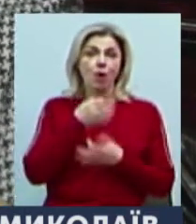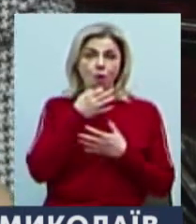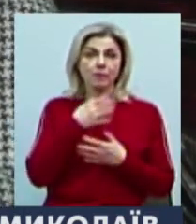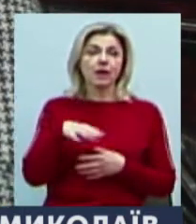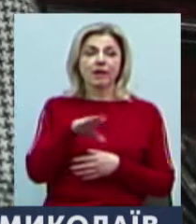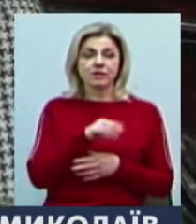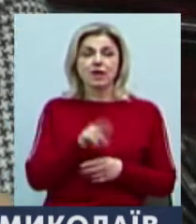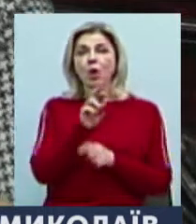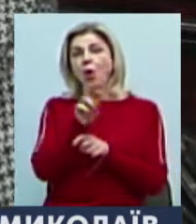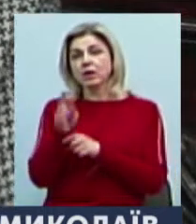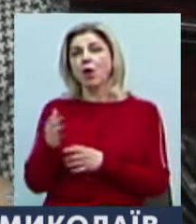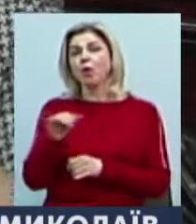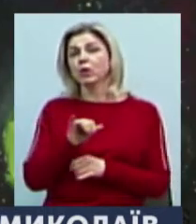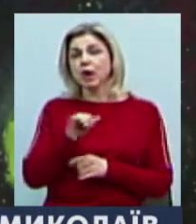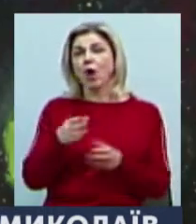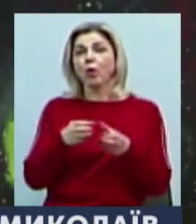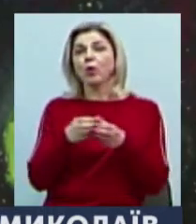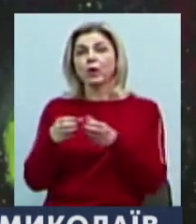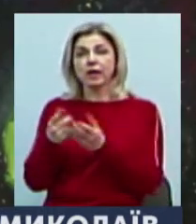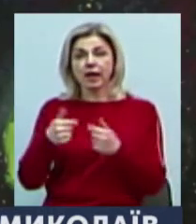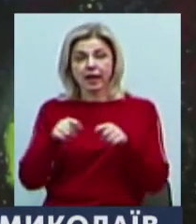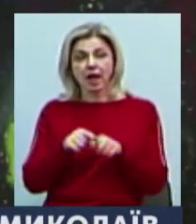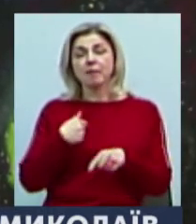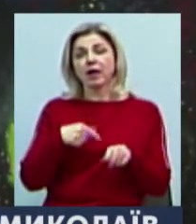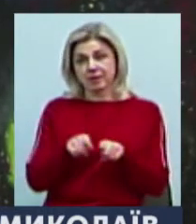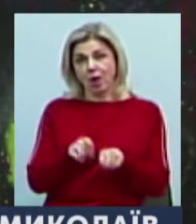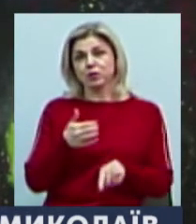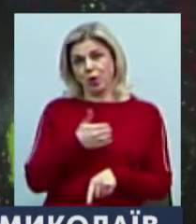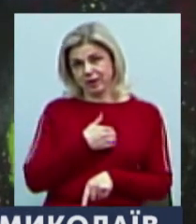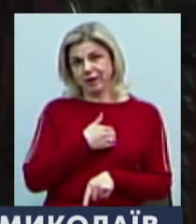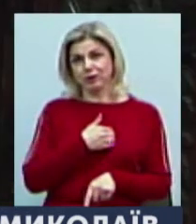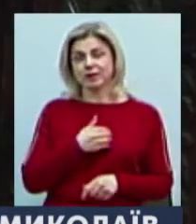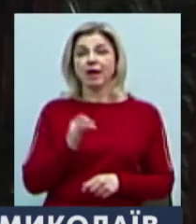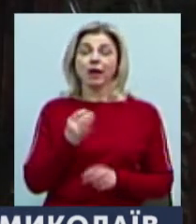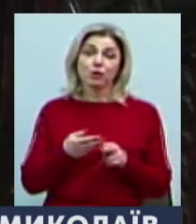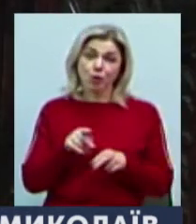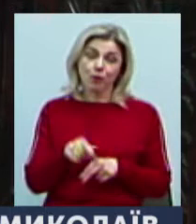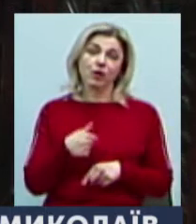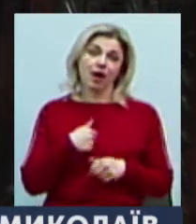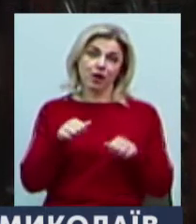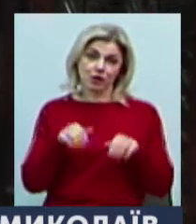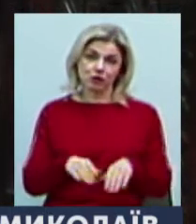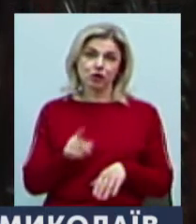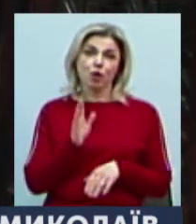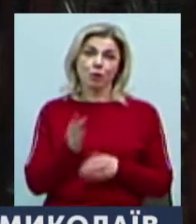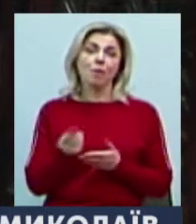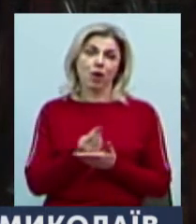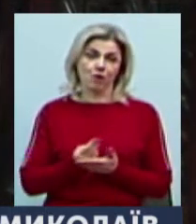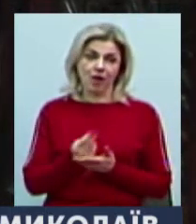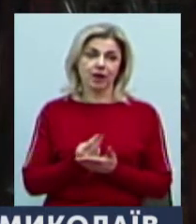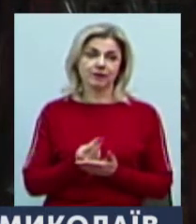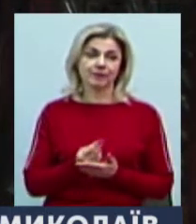до якихось гуртків, а мені також хотілося. Тому я вирішила, що буду малювати.